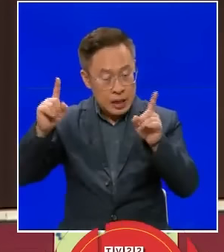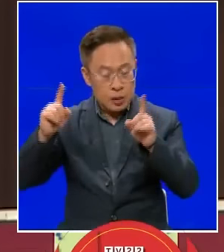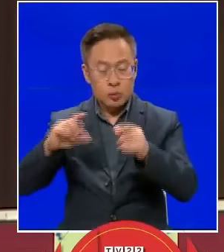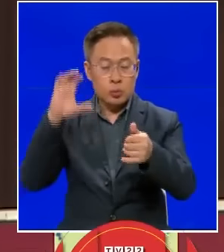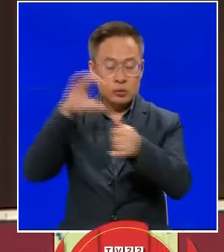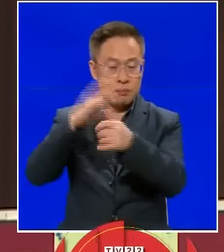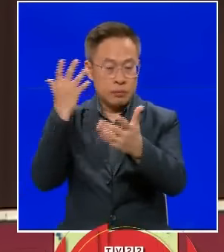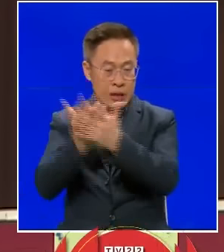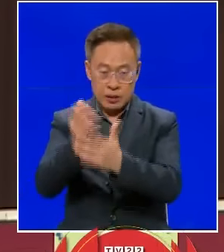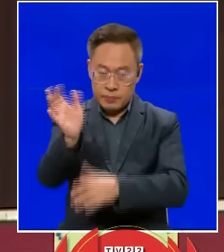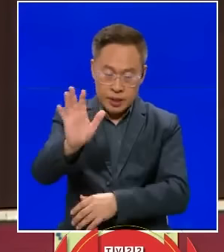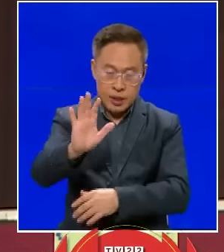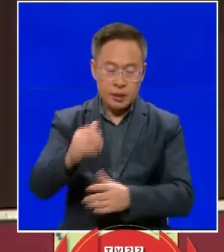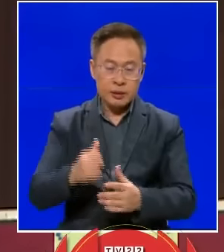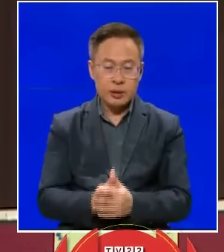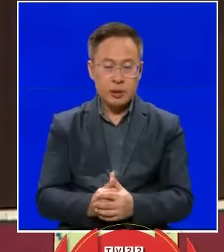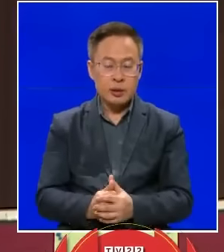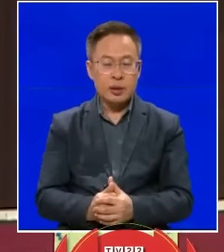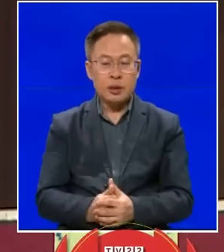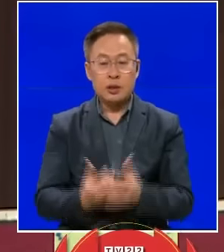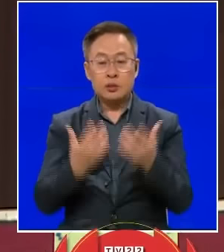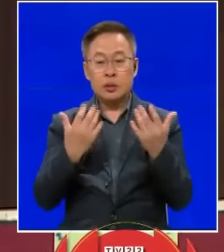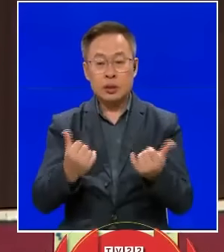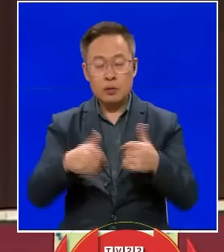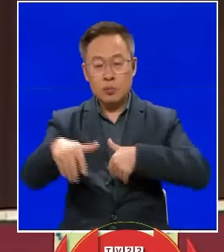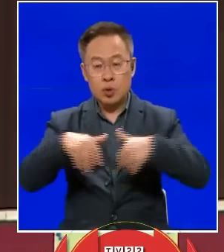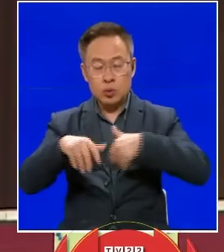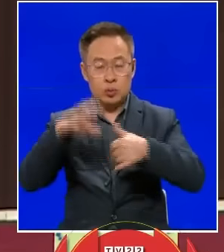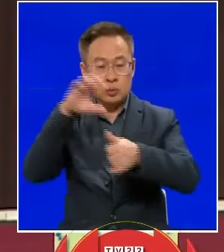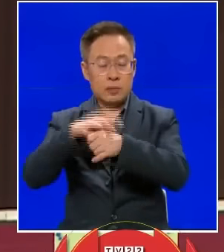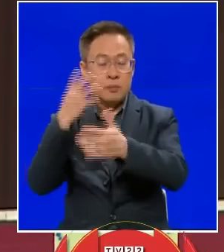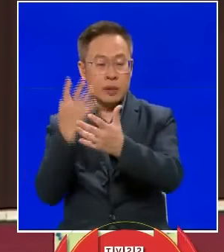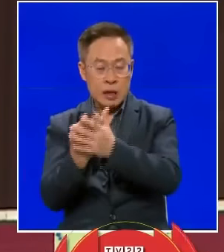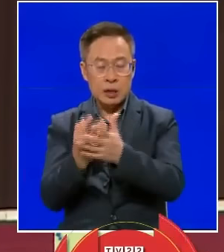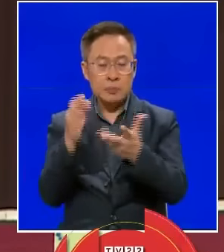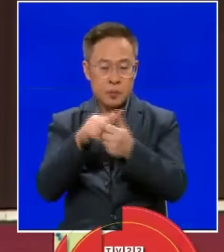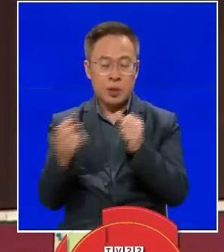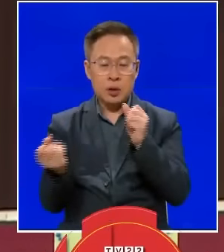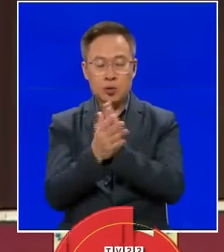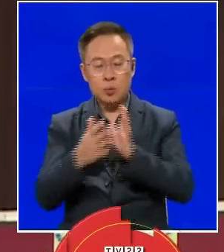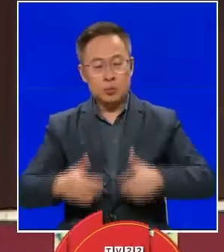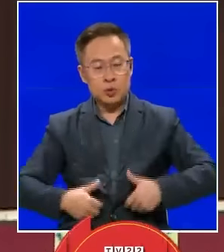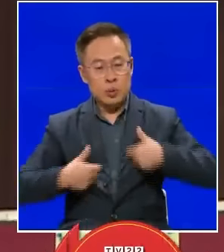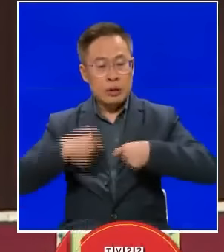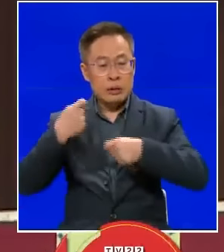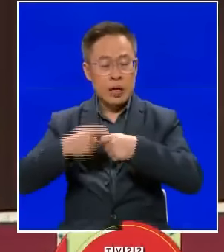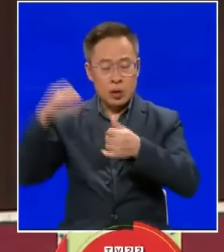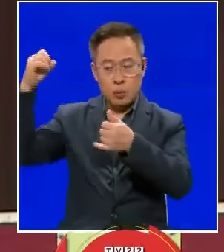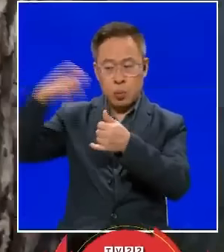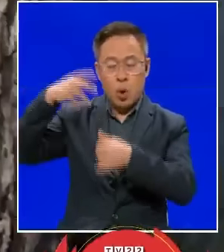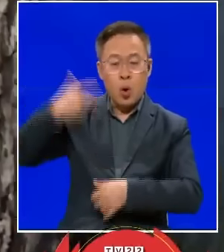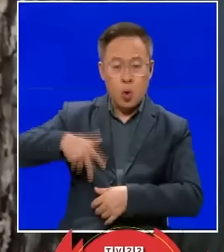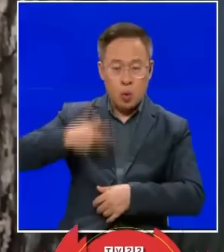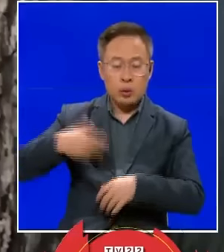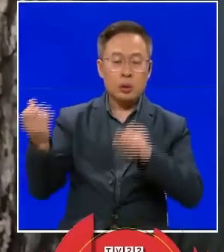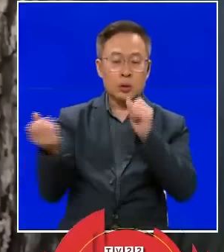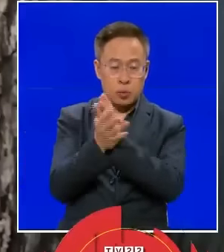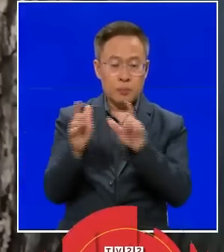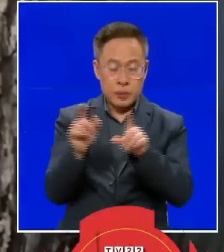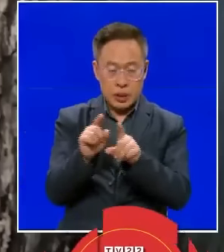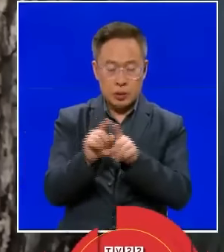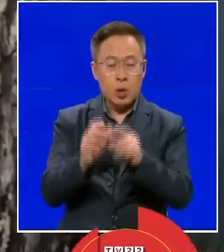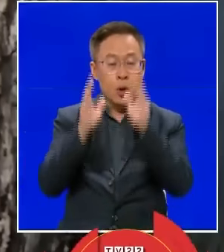อีกผู้ต้องขังส่วนใหญ่ที่อยู่ในเรือนจำตอนนี้ต้องอยู่กับสถานการณ์ที่ยากลำบากจากสภาพอากาศที่ร้อนจัดนะคะผู้ต้องขังทางการ